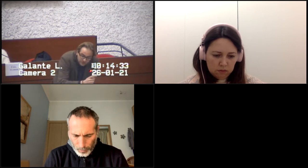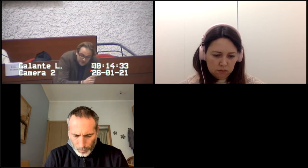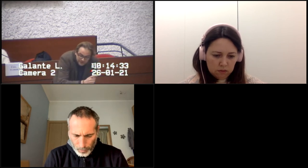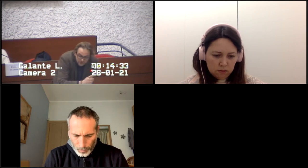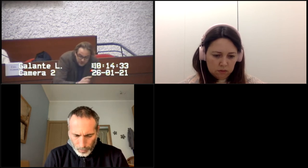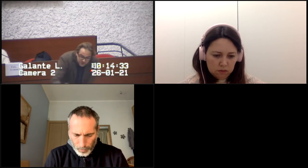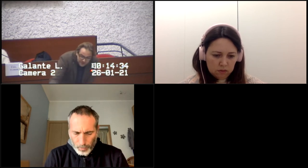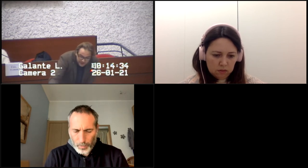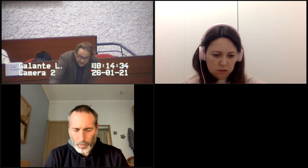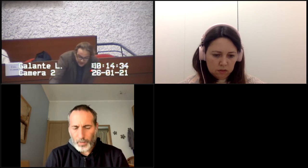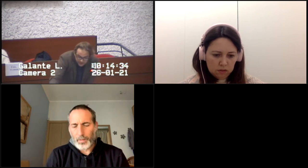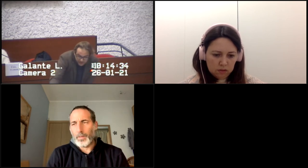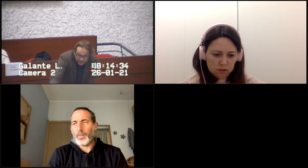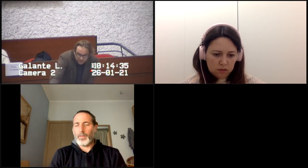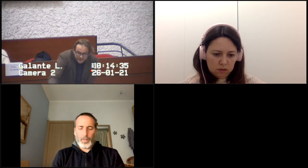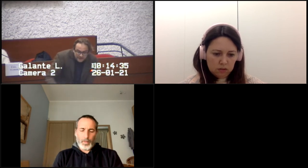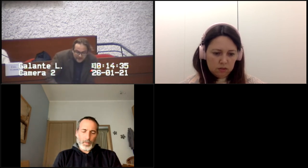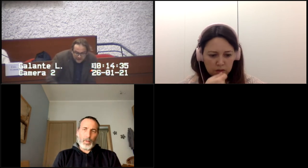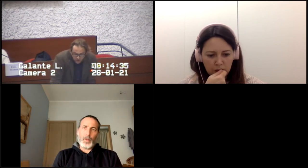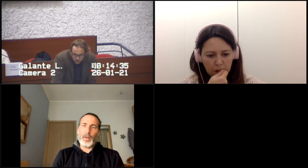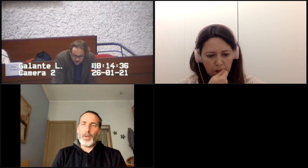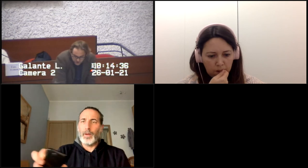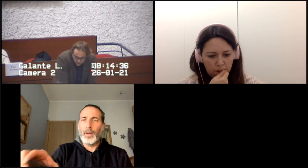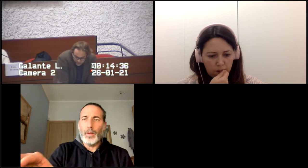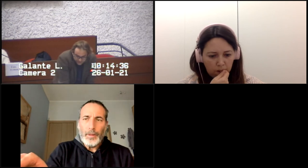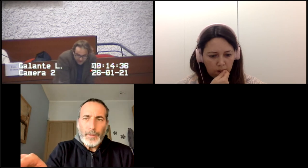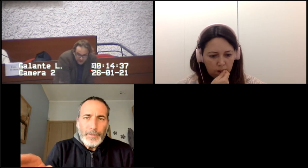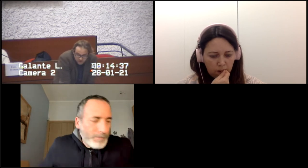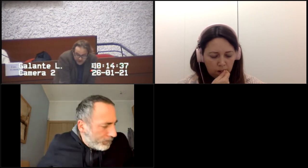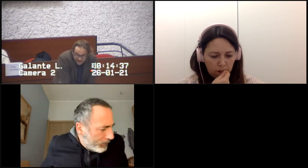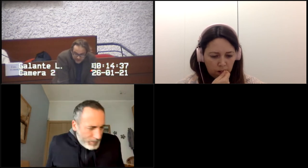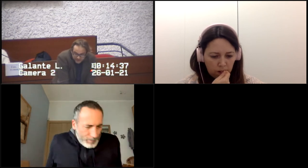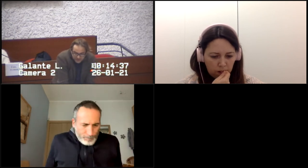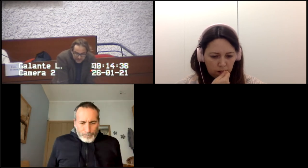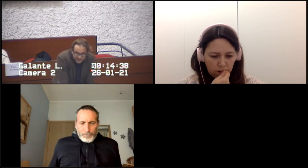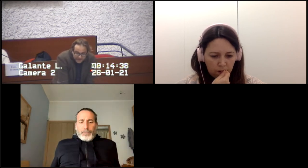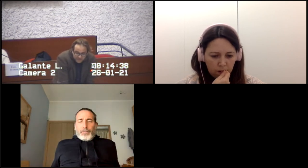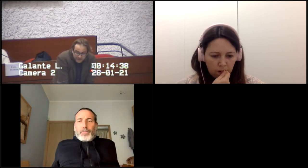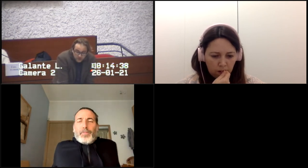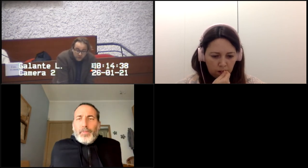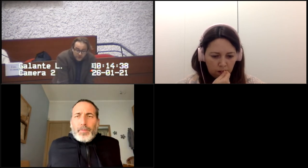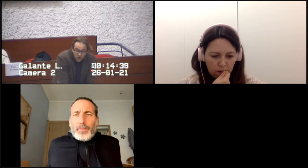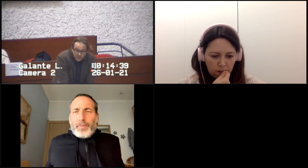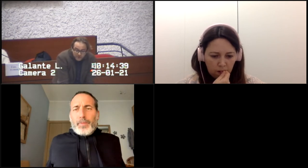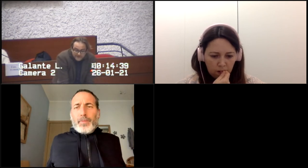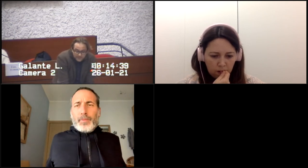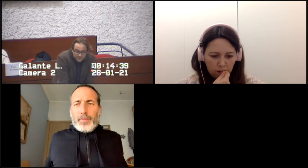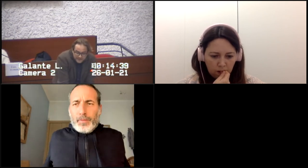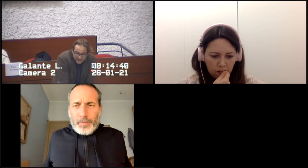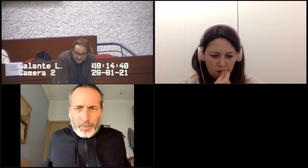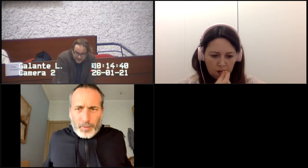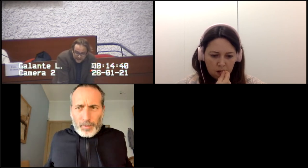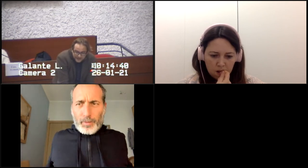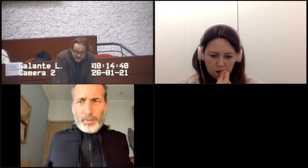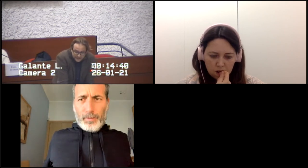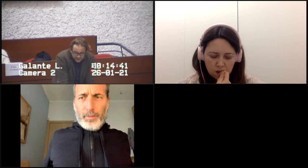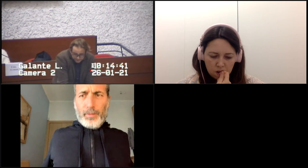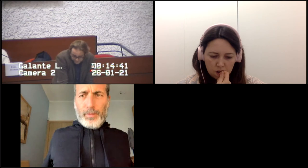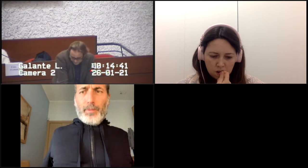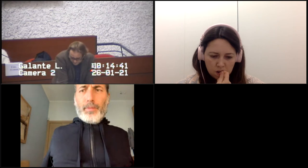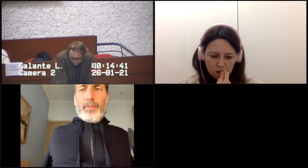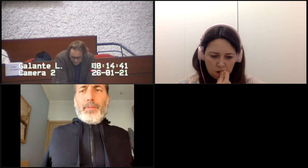molti nostri concittadini. La perdita dell'alloggio è tema angosciante, centrale di fatto, fenomeno destabilizzante che